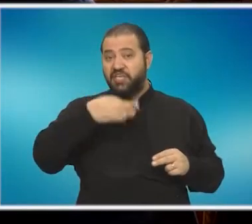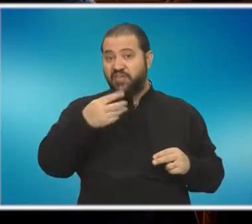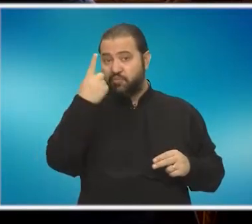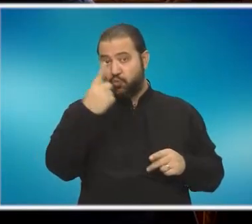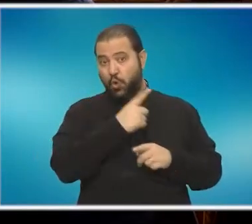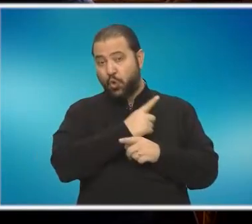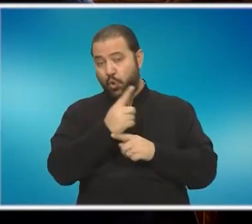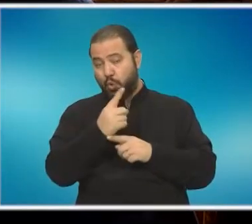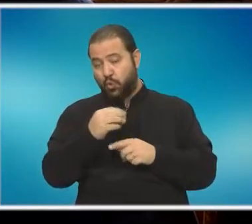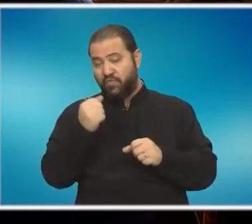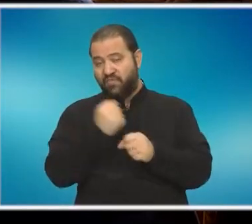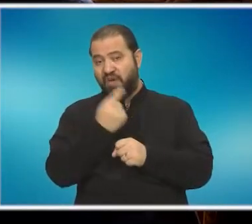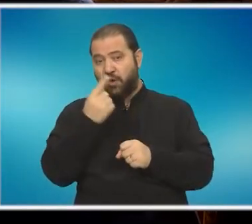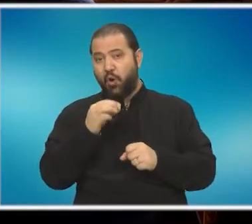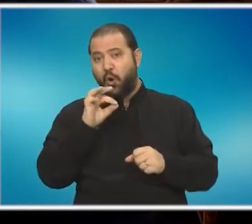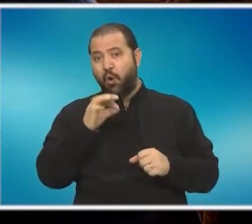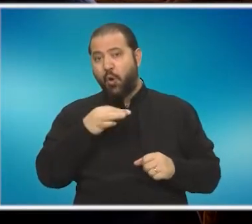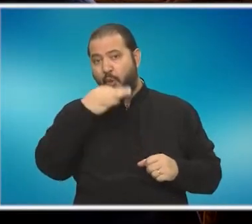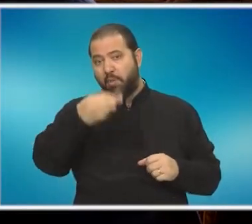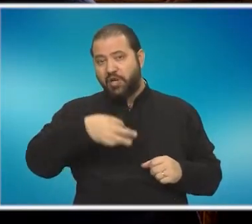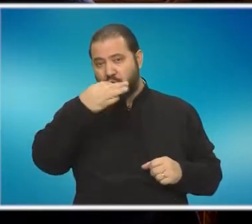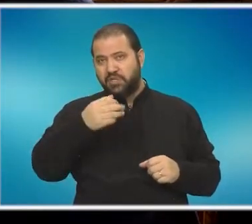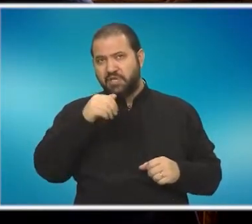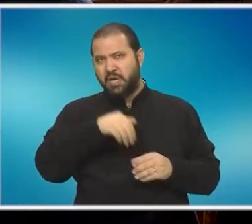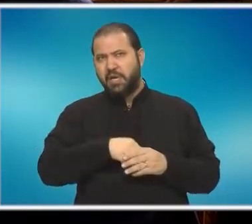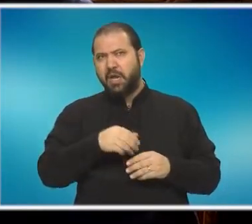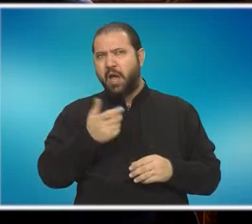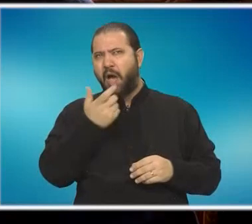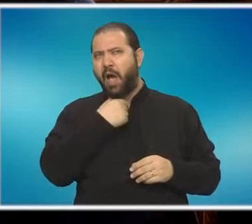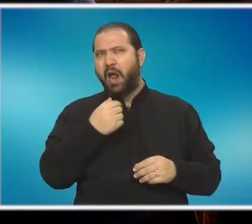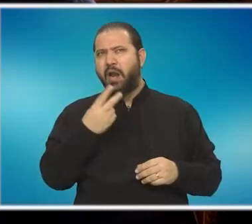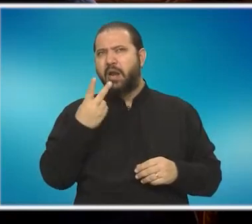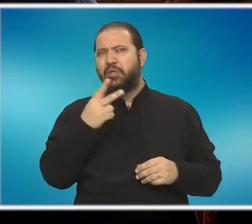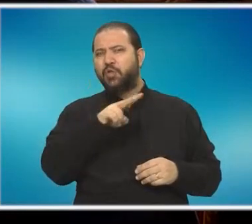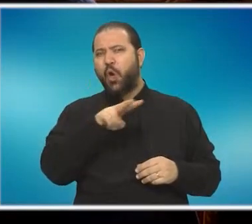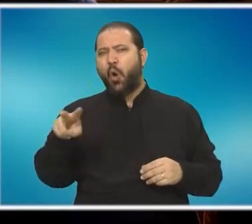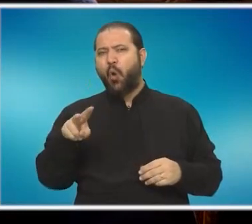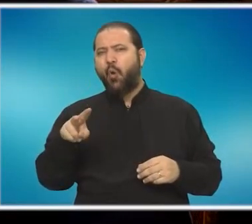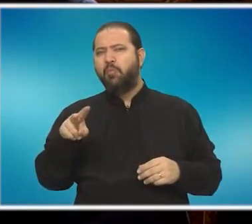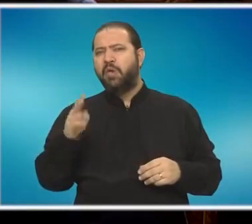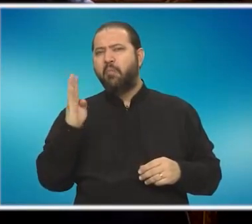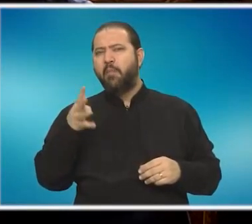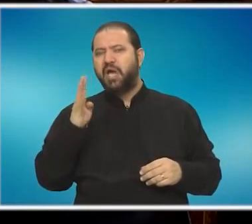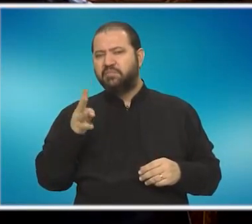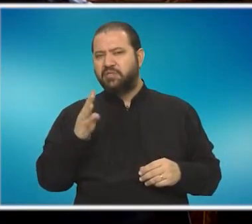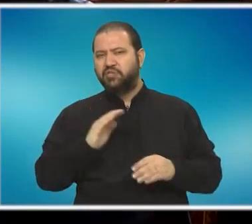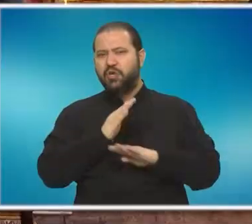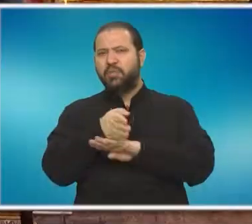ceva, să vă fac o mărturisire. În 2014, prin mila lui